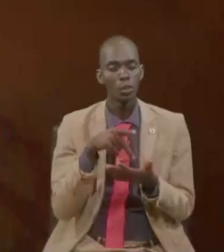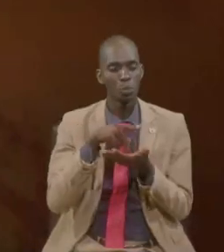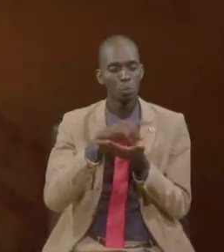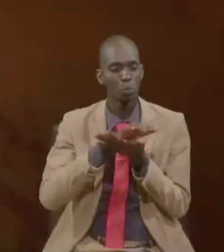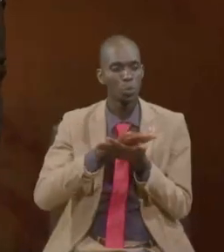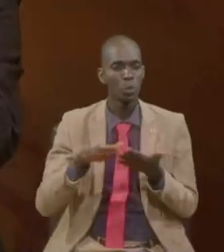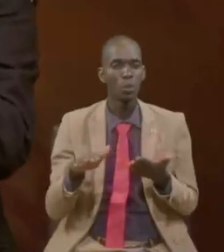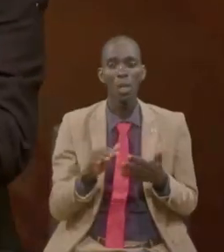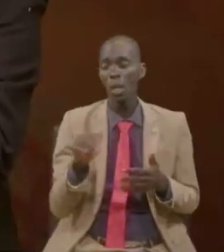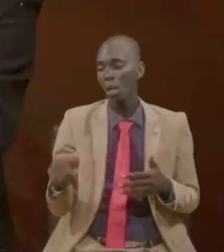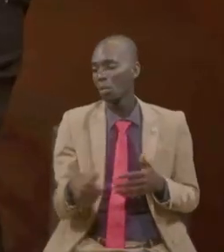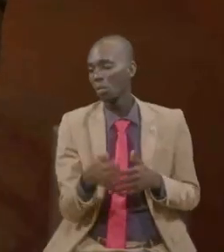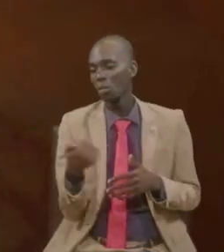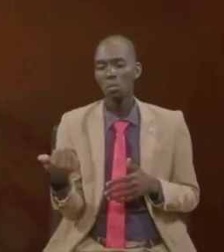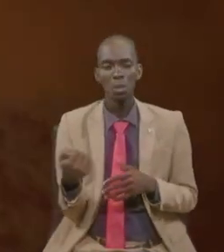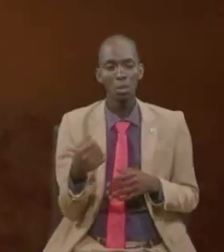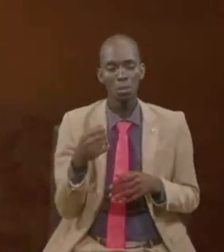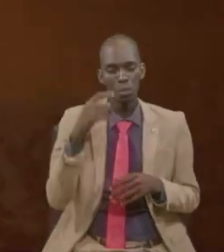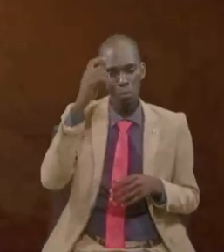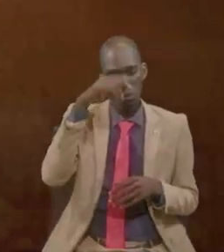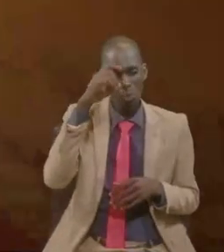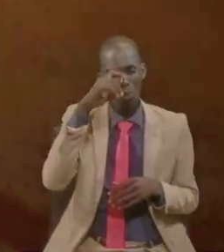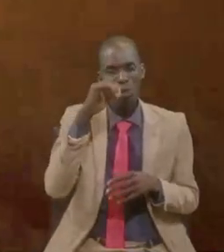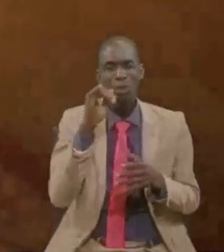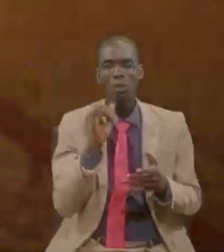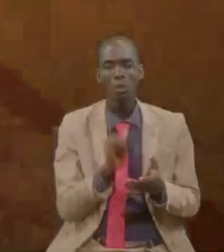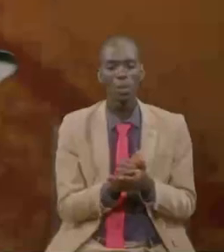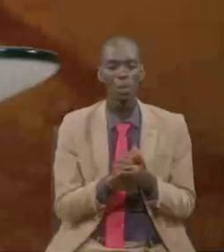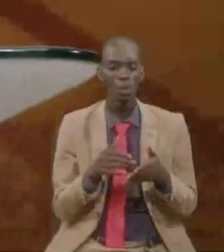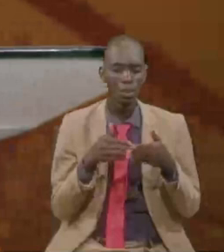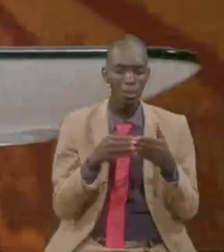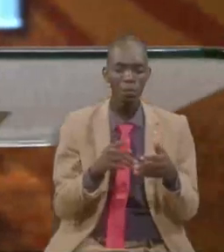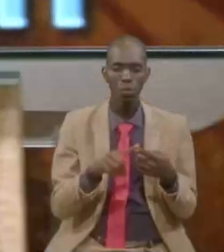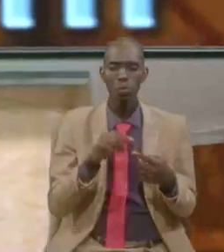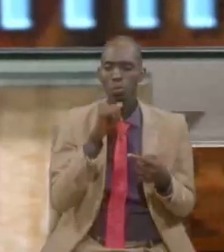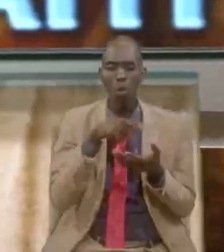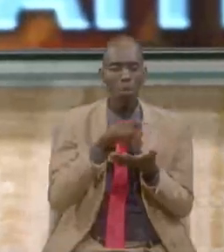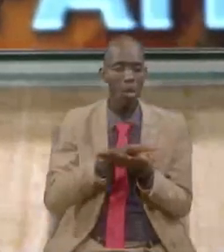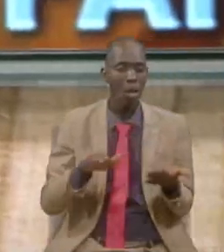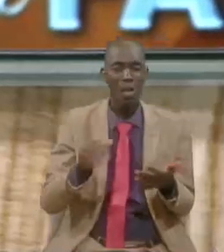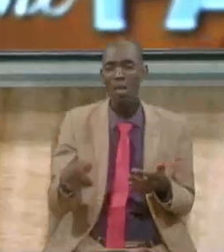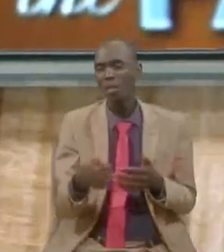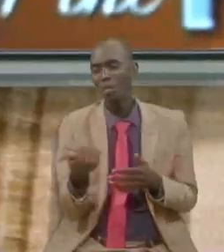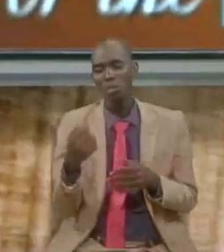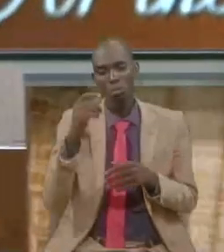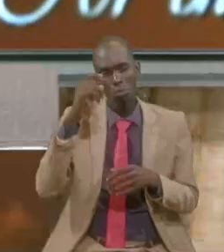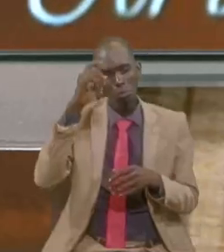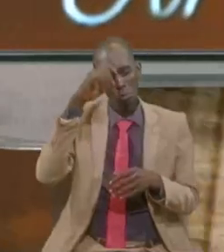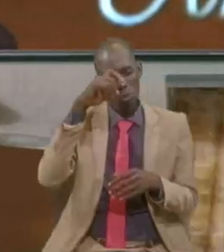premièrement pure. Toute sagesse qui conduit à l'impureté, toute